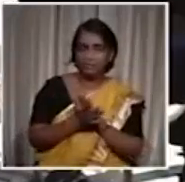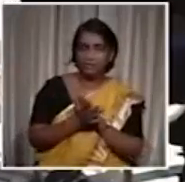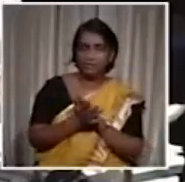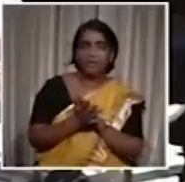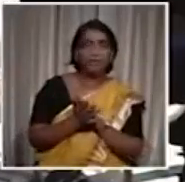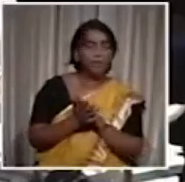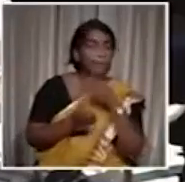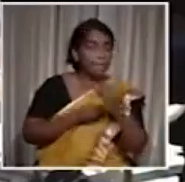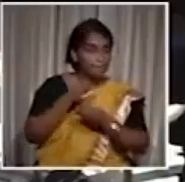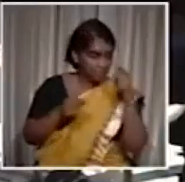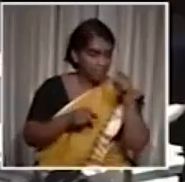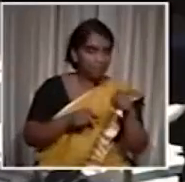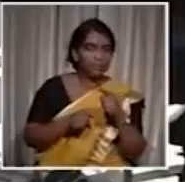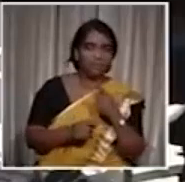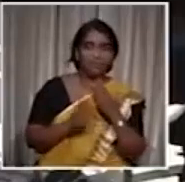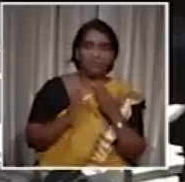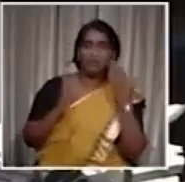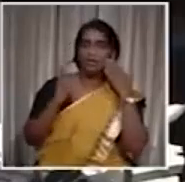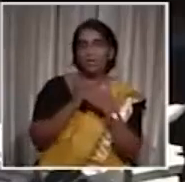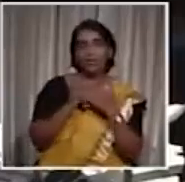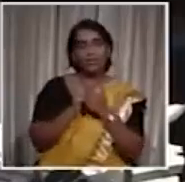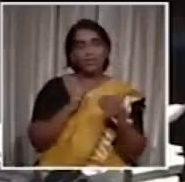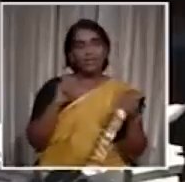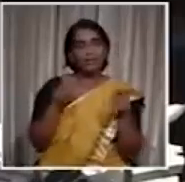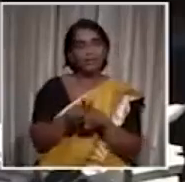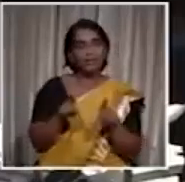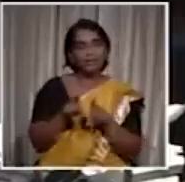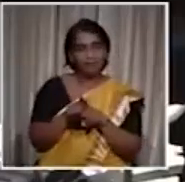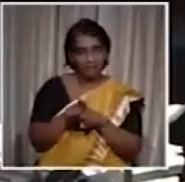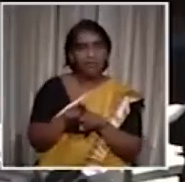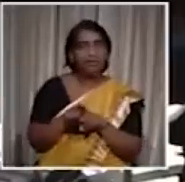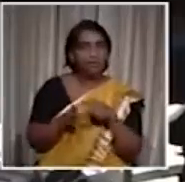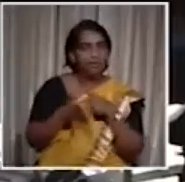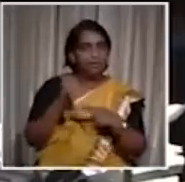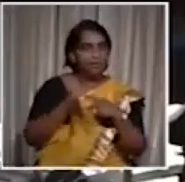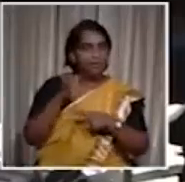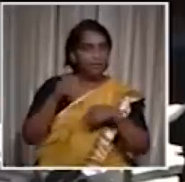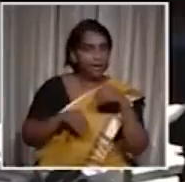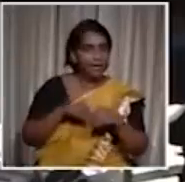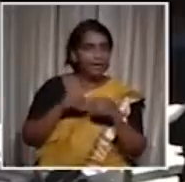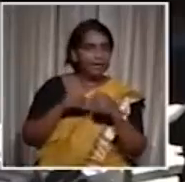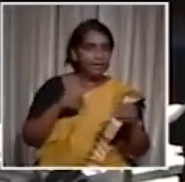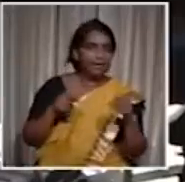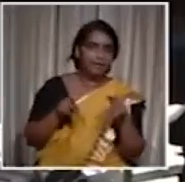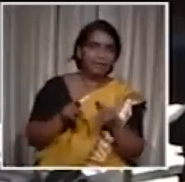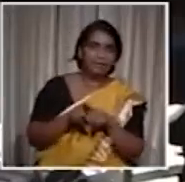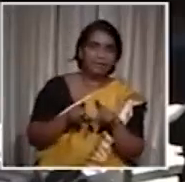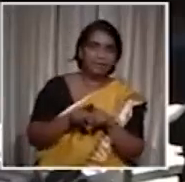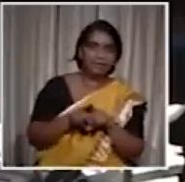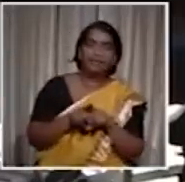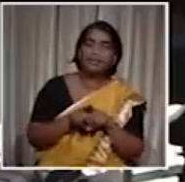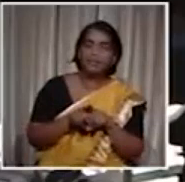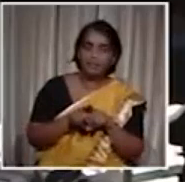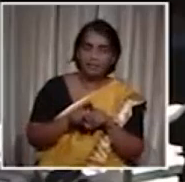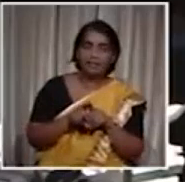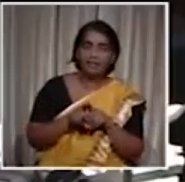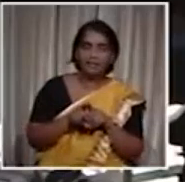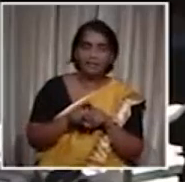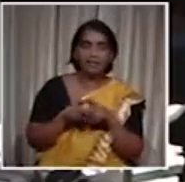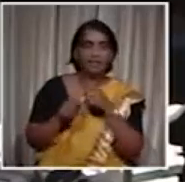වෙළඳපොළේ හැබැයි එතුමා මේ පාර්ලිමේන්තු මුලසුනේ වාඩි වෙලා කියනවා මේ රටේ ජනතාව දේශපාලන ව්‍යාපාර වාණිජ වෙළඳපොළේ ණය ගන්නකොට විරුද්ධ උනේ